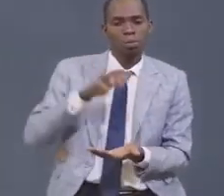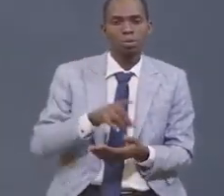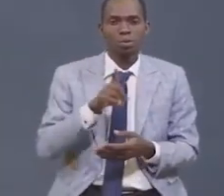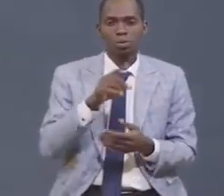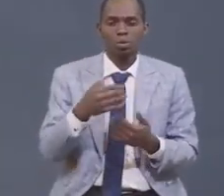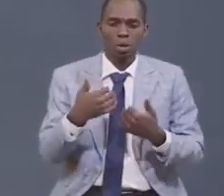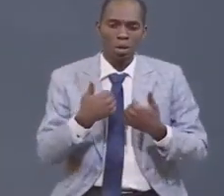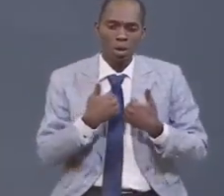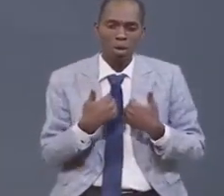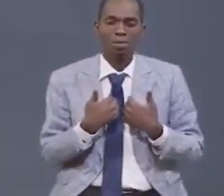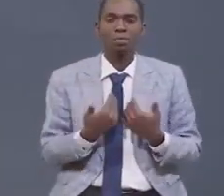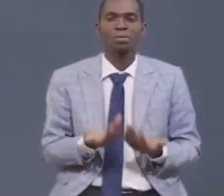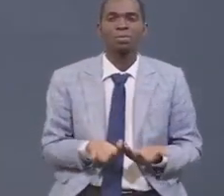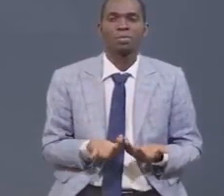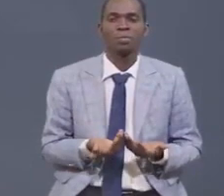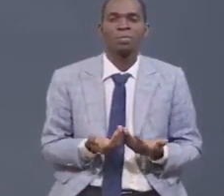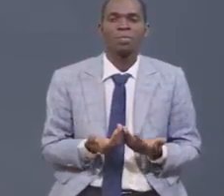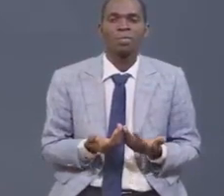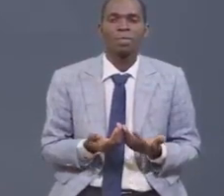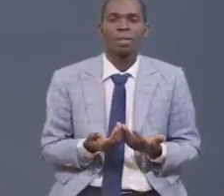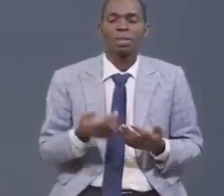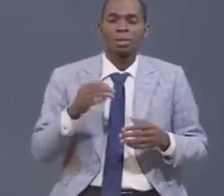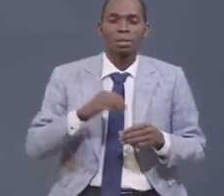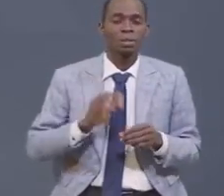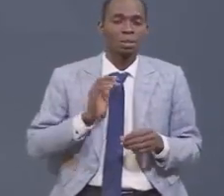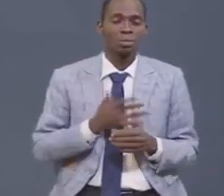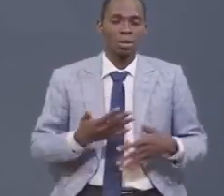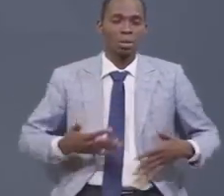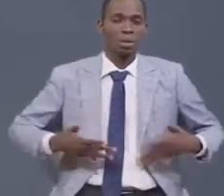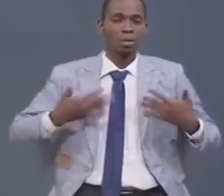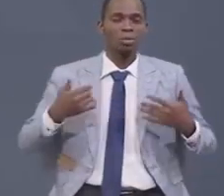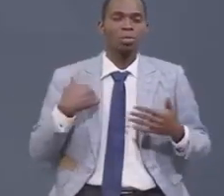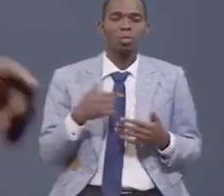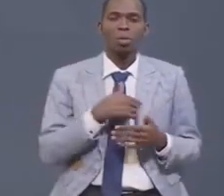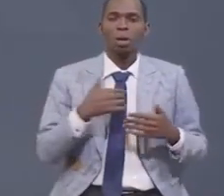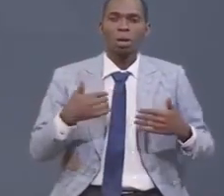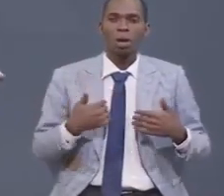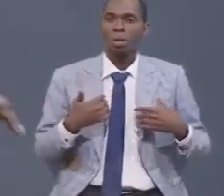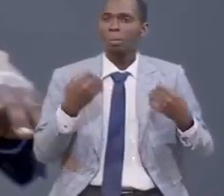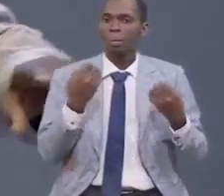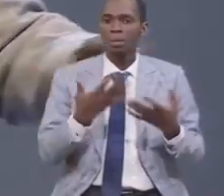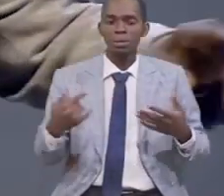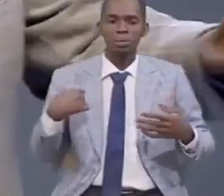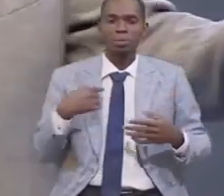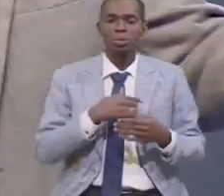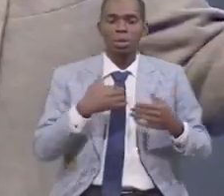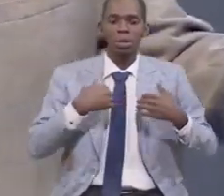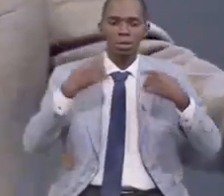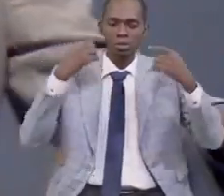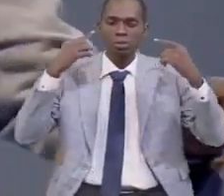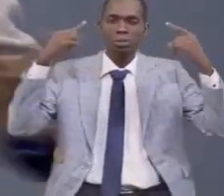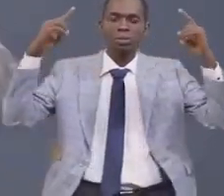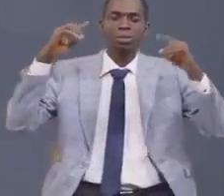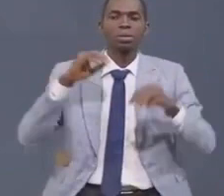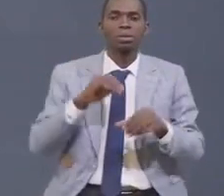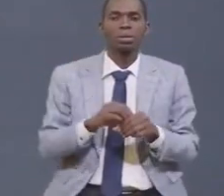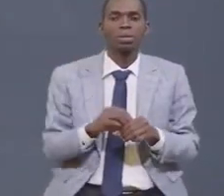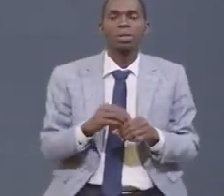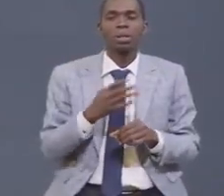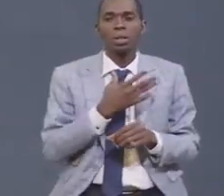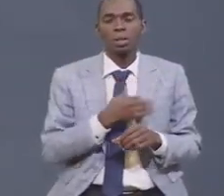sampadanu gamaninchukuntu untaru. Our lives we have achievement. Mana jeevithamlo sadinchina vaadi gurinchi aalochinchestam. That's the